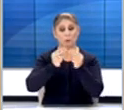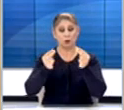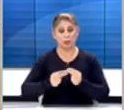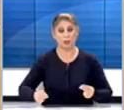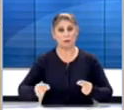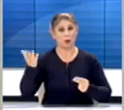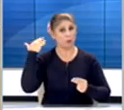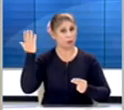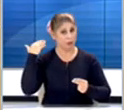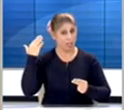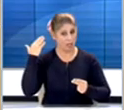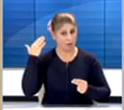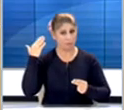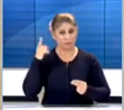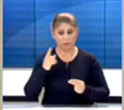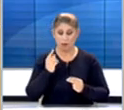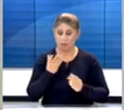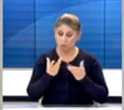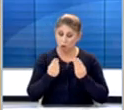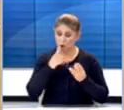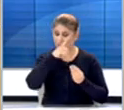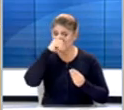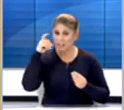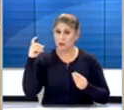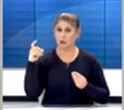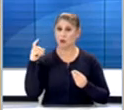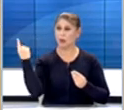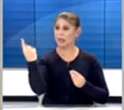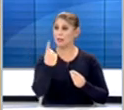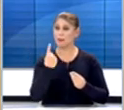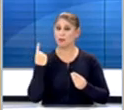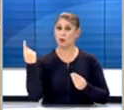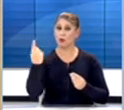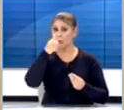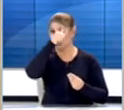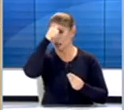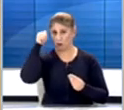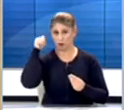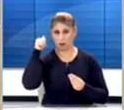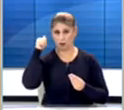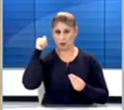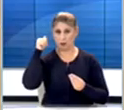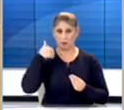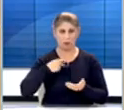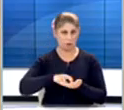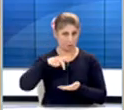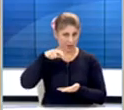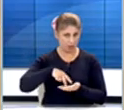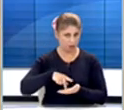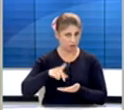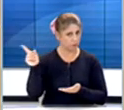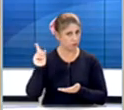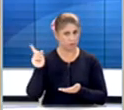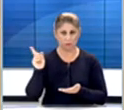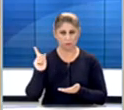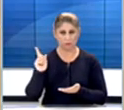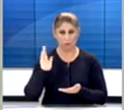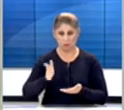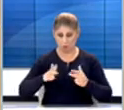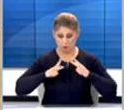ό,τι στο παρελθόν ένα εξαιρετικά δύσκολο κλιματολογικά καλοκαίρι. Πανηγύρισα, όχι. Μπορώ να